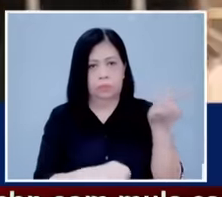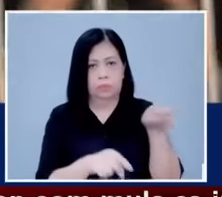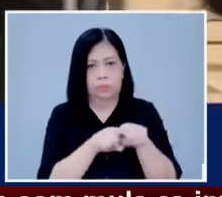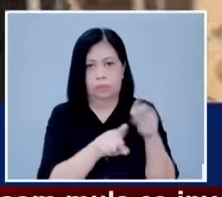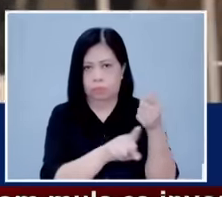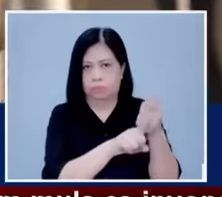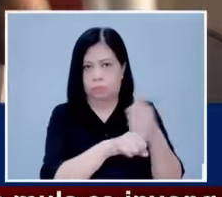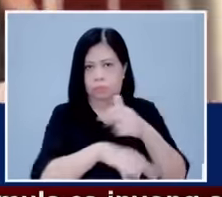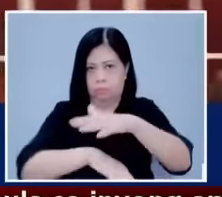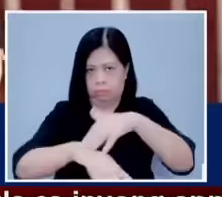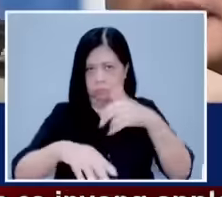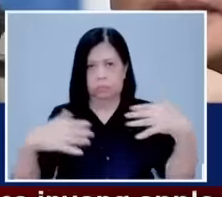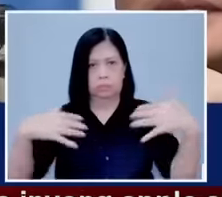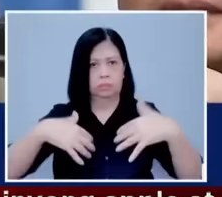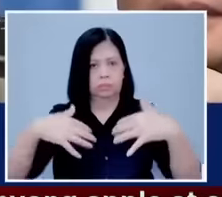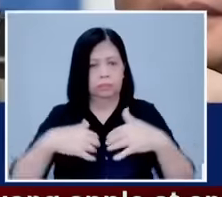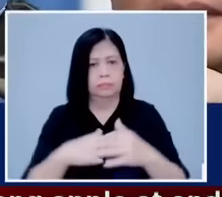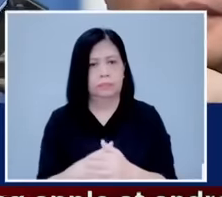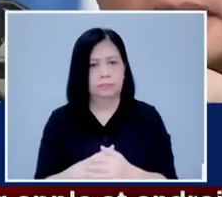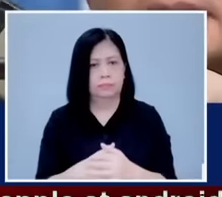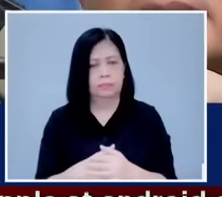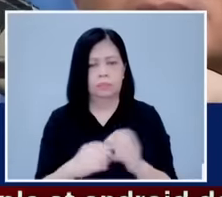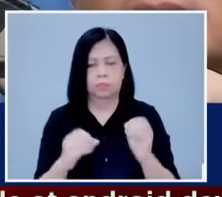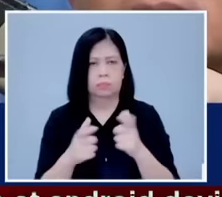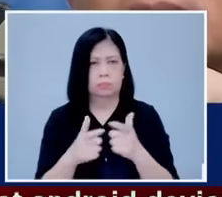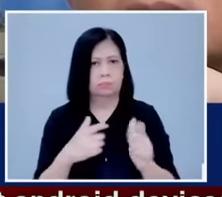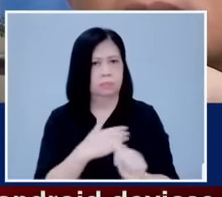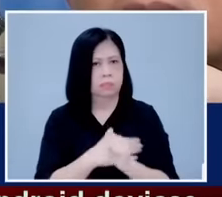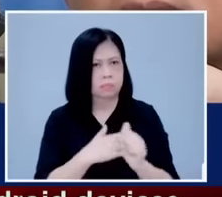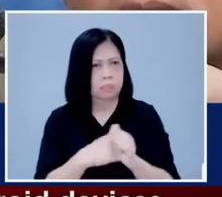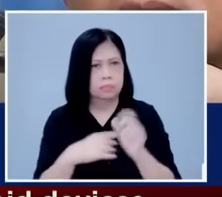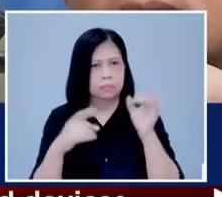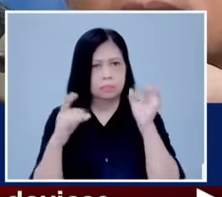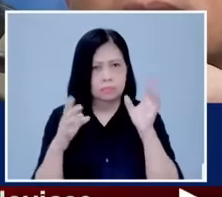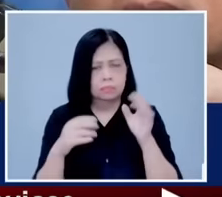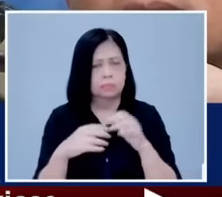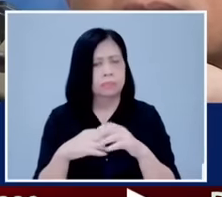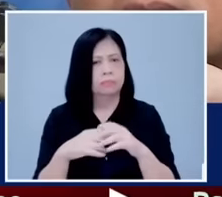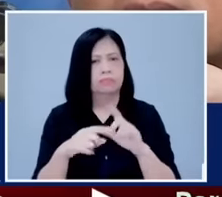ng meeting ngayon. There are no major threats, but again, palagi kong inuulit,